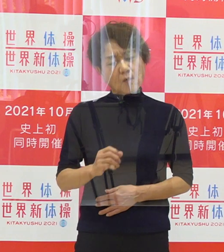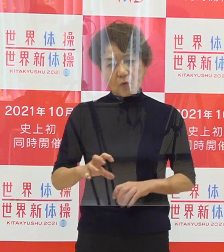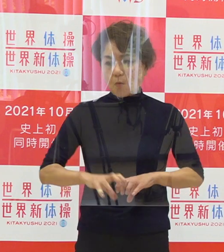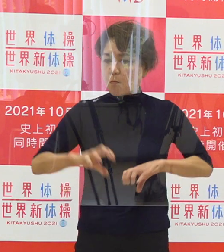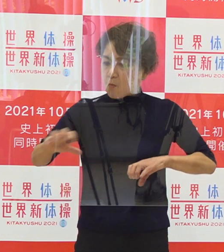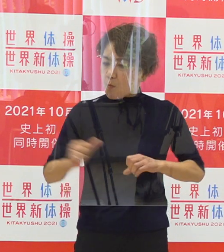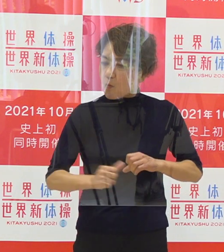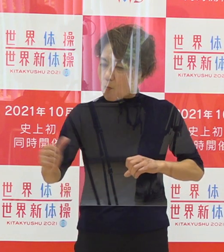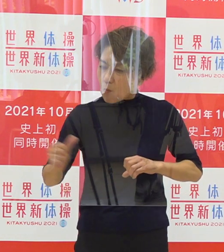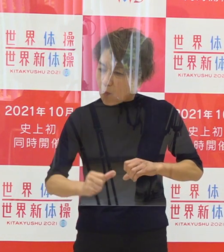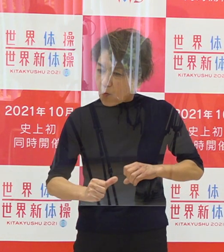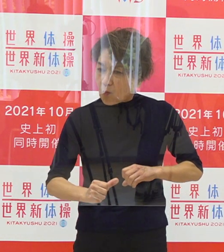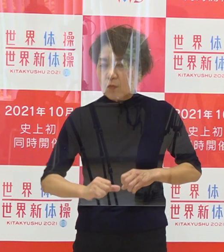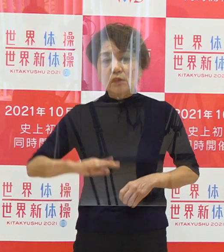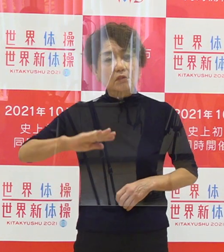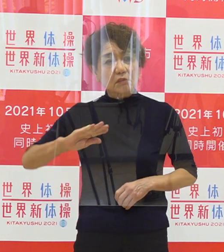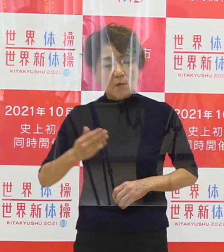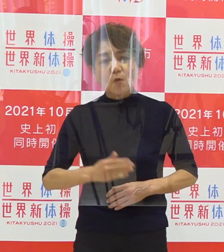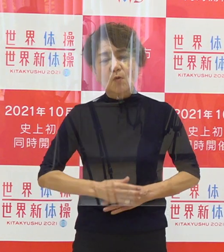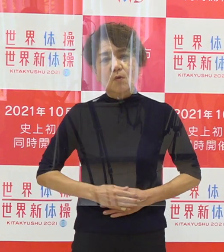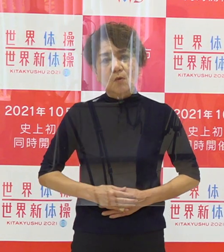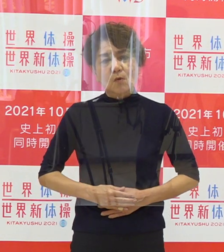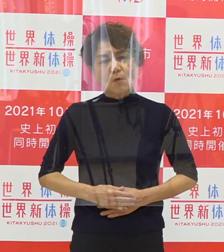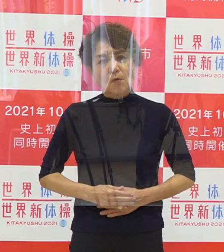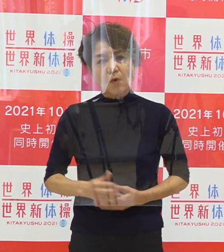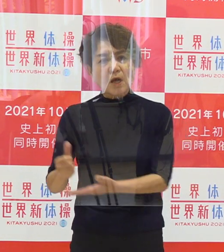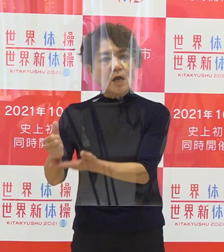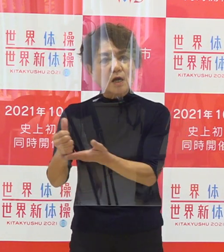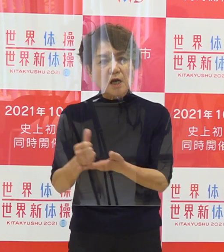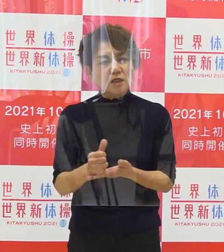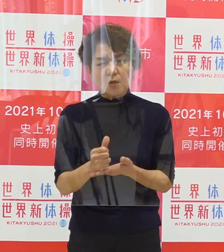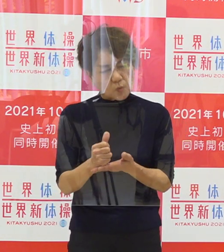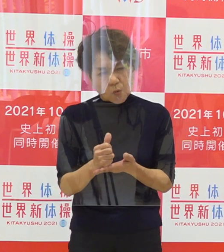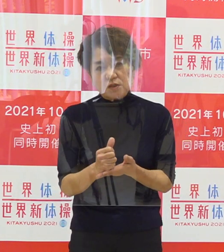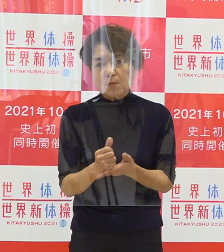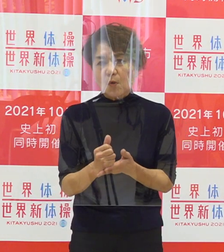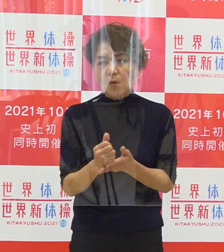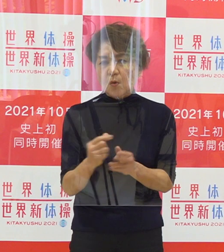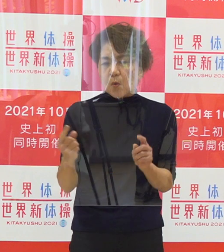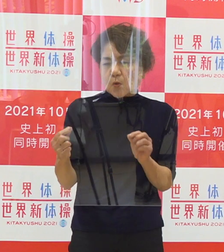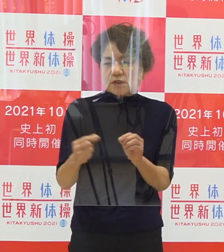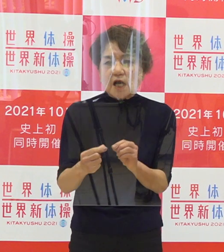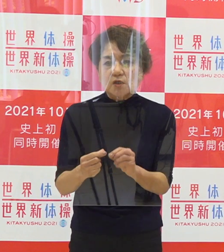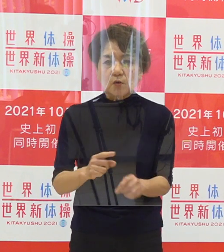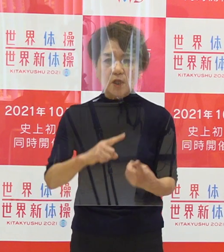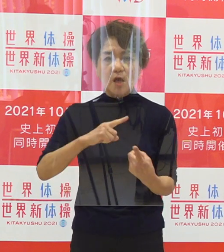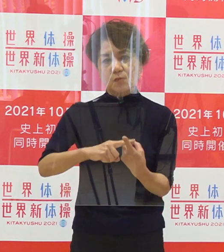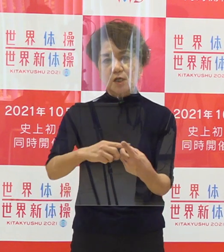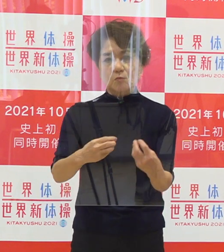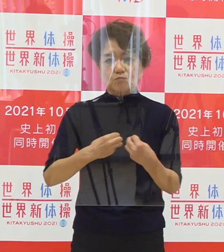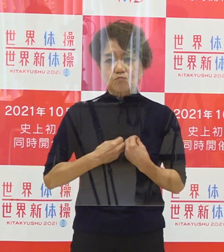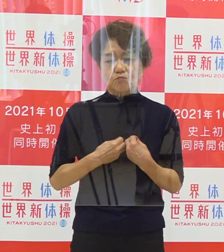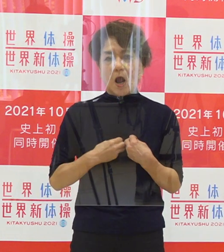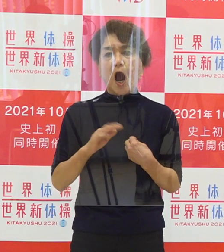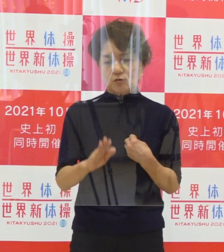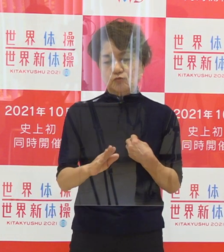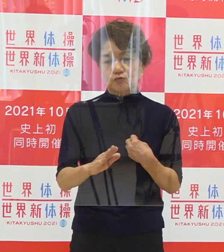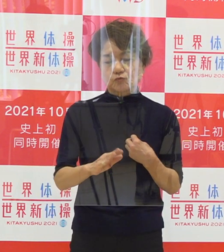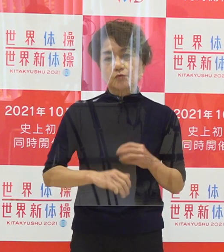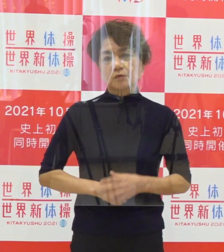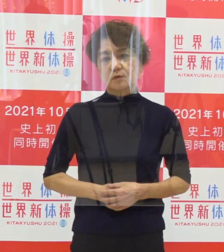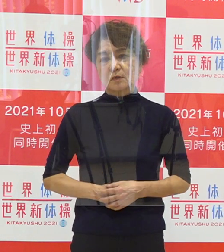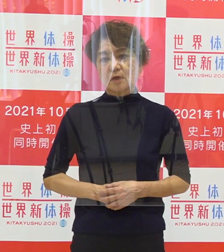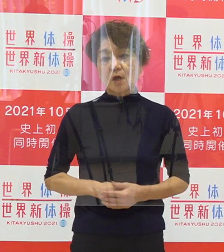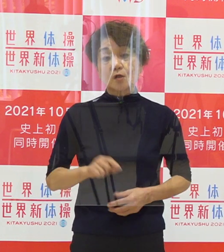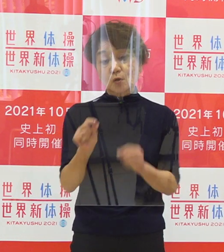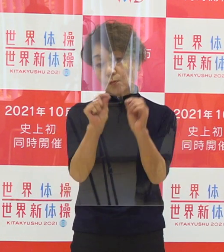ても、やはりそういう観客とどうしても近いところで陽性反応が出てしまうと不安視する声もあると思うん